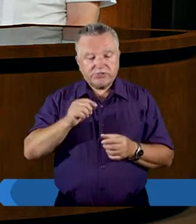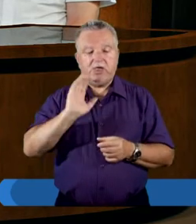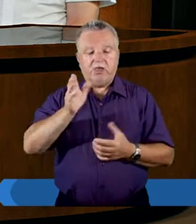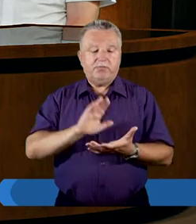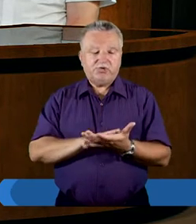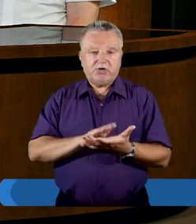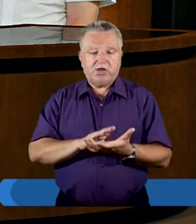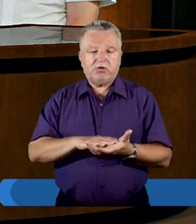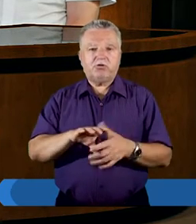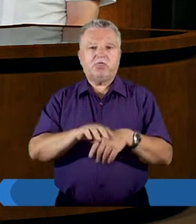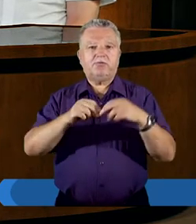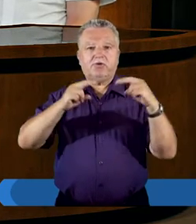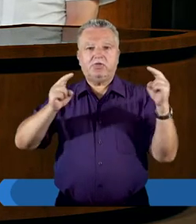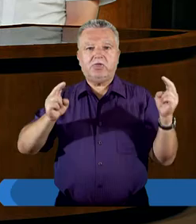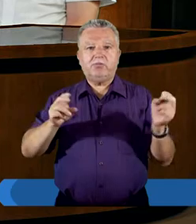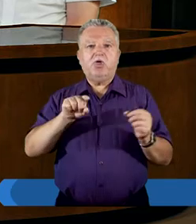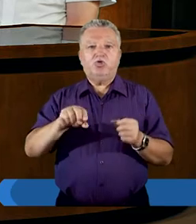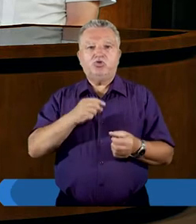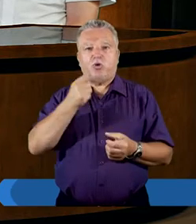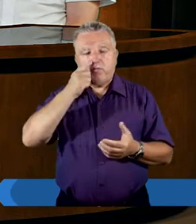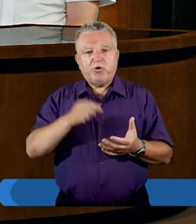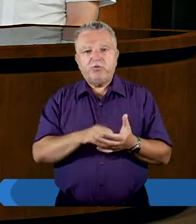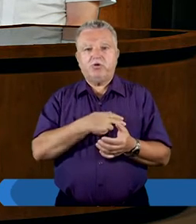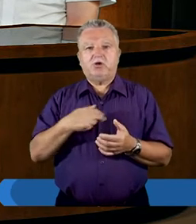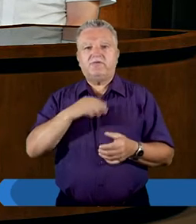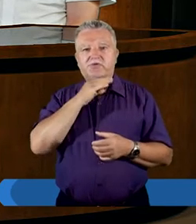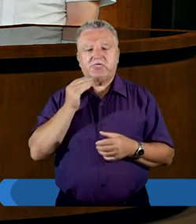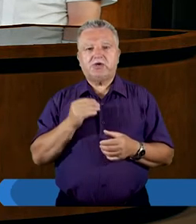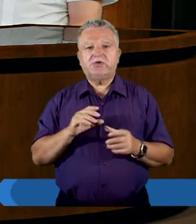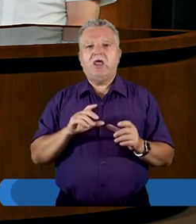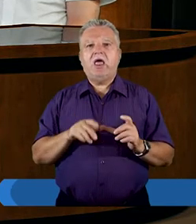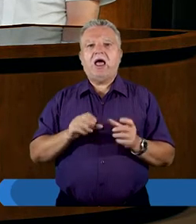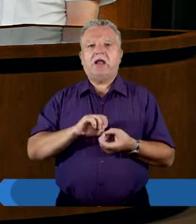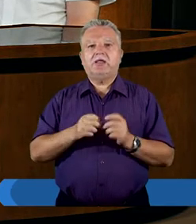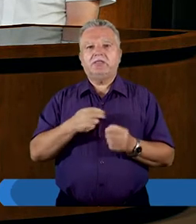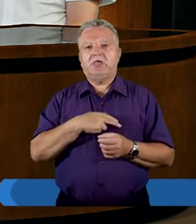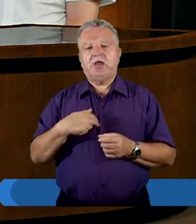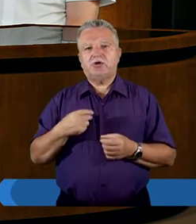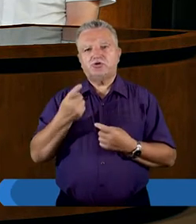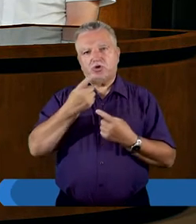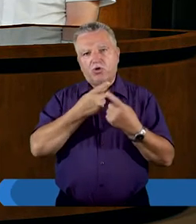nagroda w tym niebie. No i to powinno nam wystarczyć, prawda? Natomiast